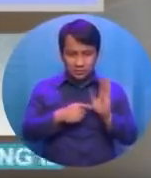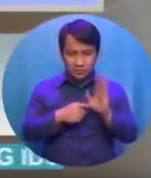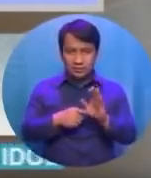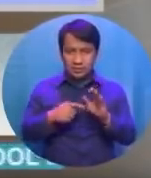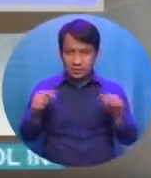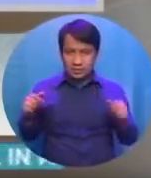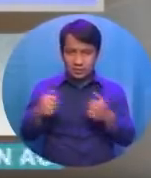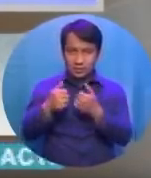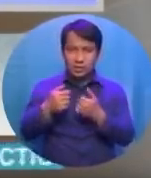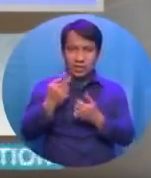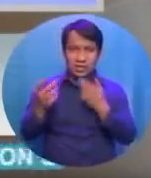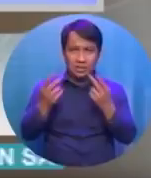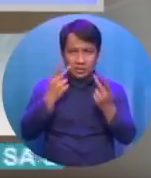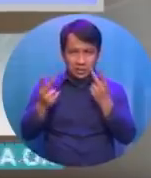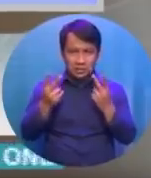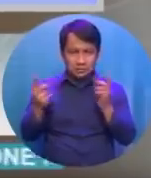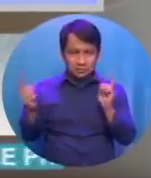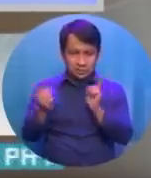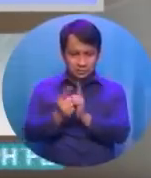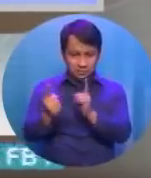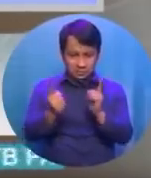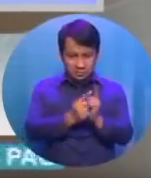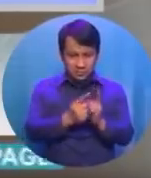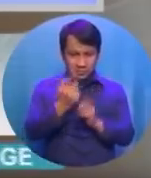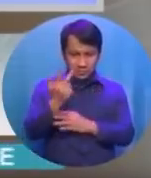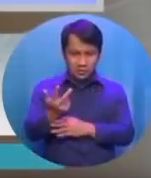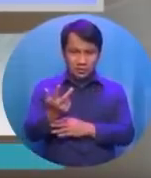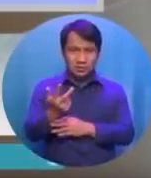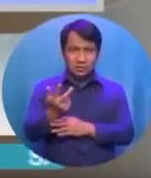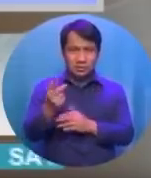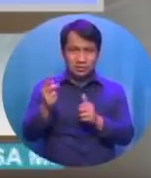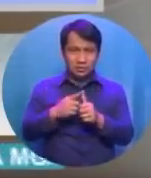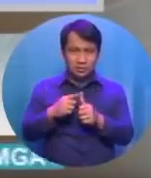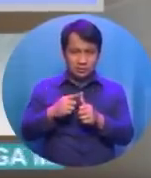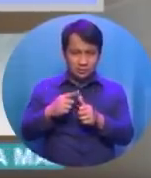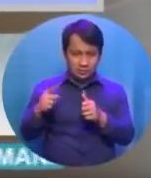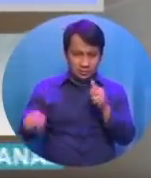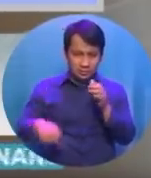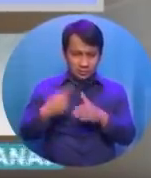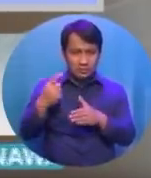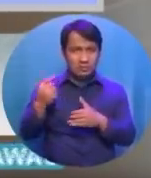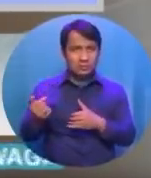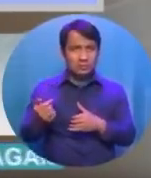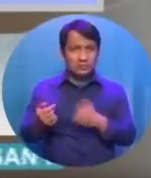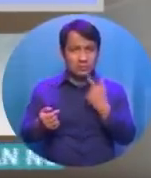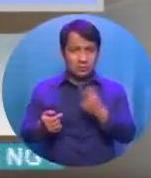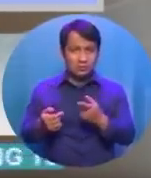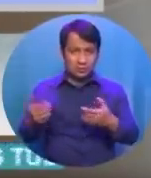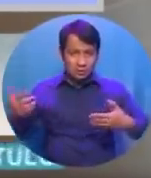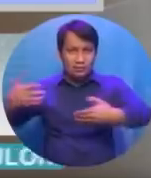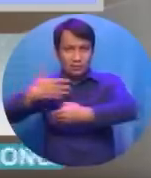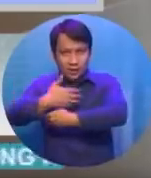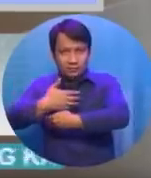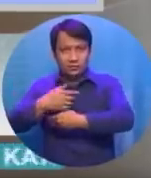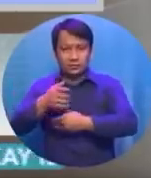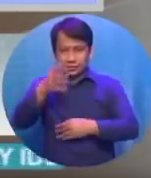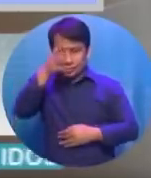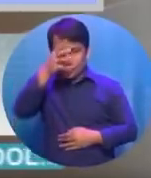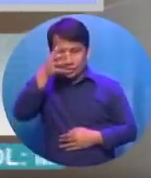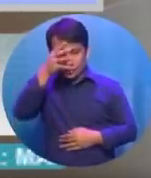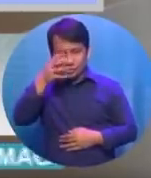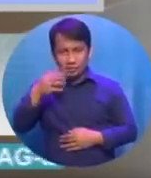i-arrange na namin yung pagkikita-kita nyo yung tatlo. And for the first time, Marilyn, ma-hug mo na yung tatay